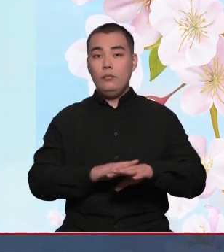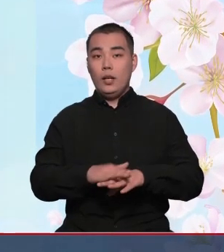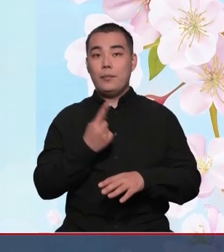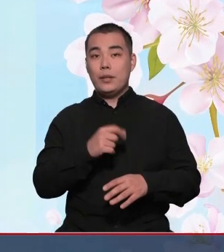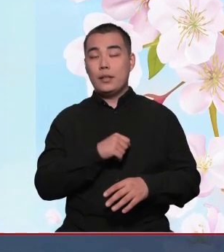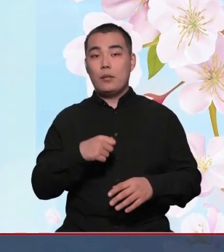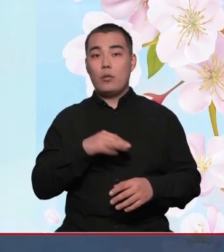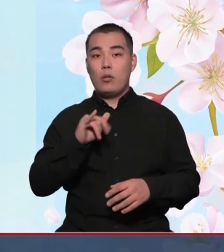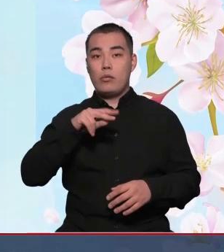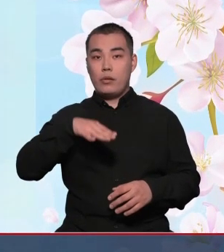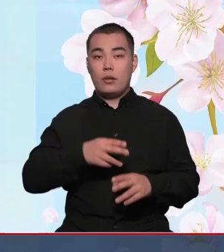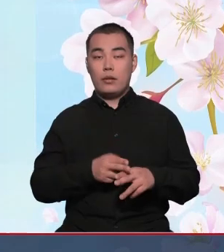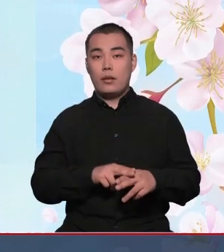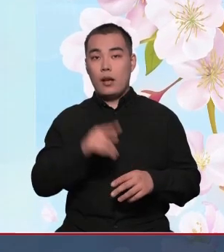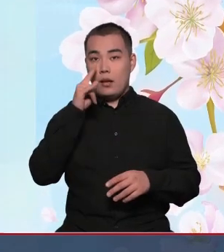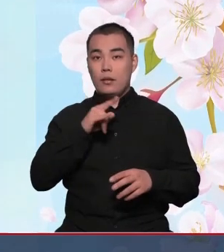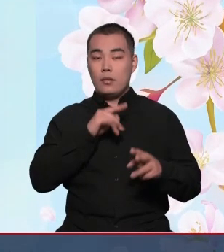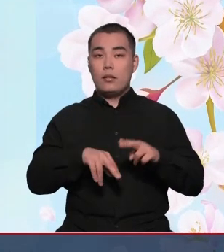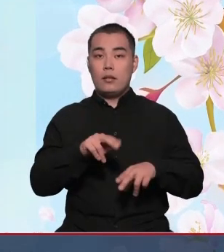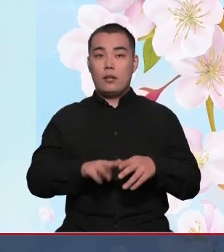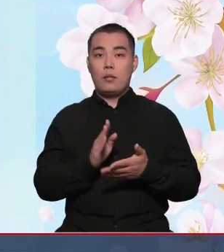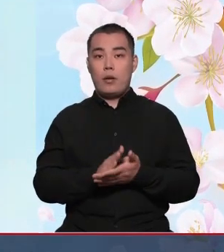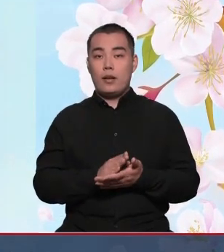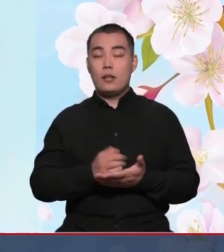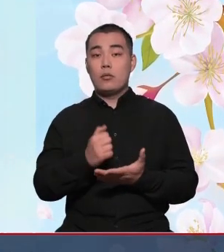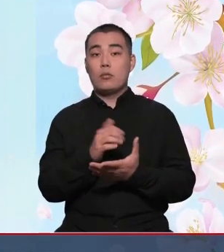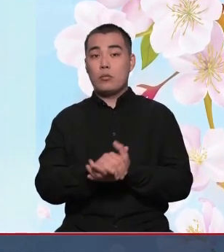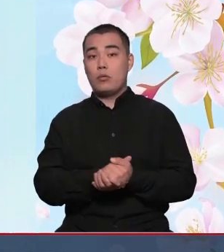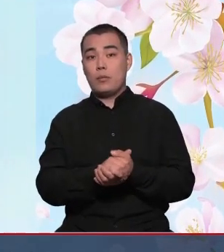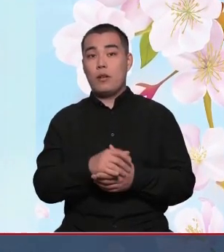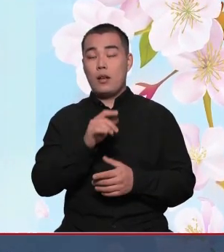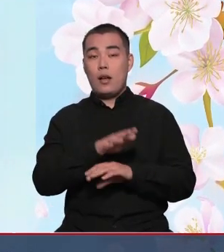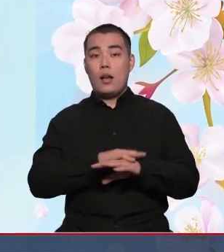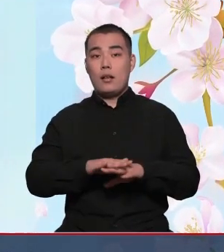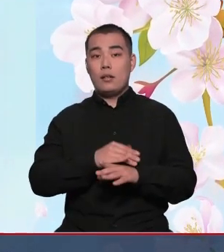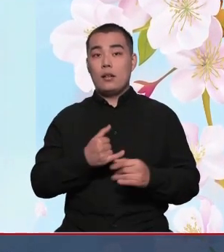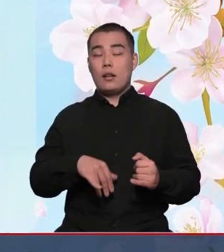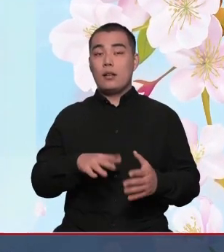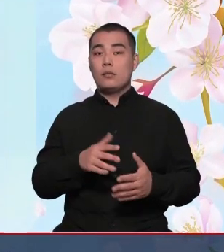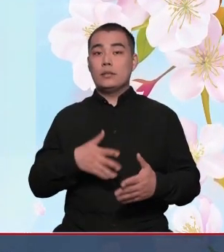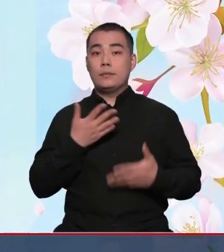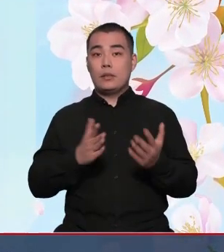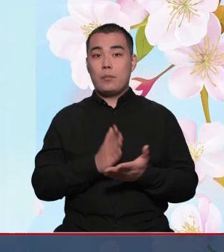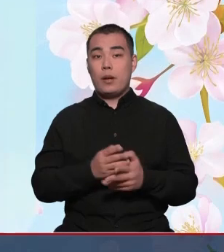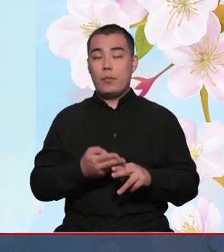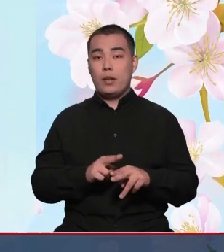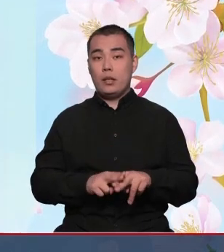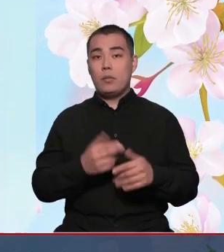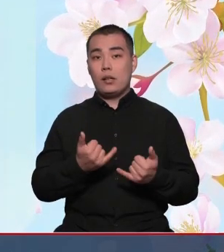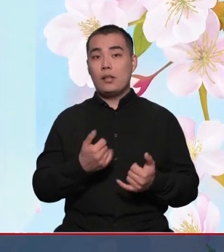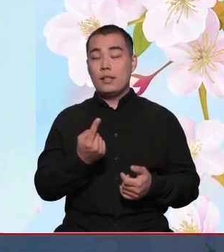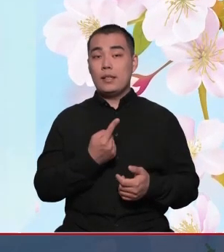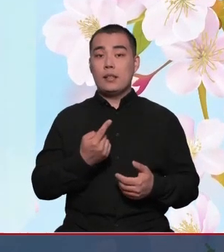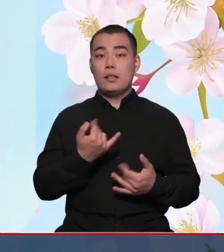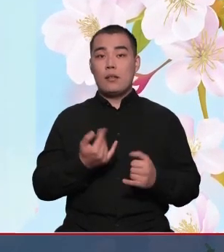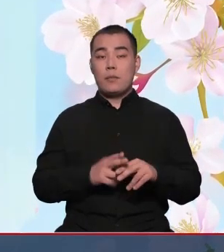боп әділетті Қазақстанды құрып жатыр. Ырысты ынтымақтың арқасында халқымыздың қуаты арта түседі. Сондықтан біз бірлігімізді